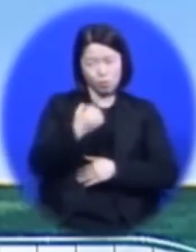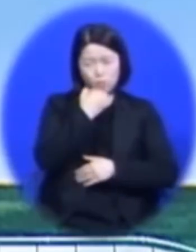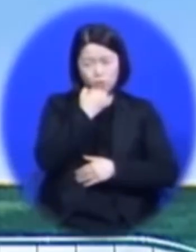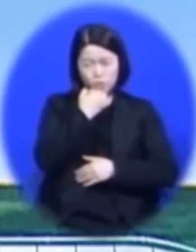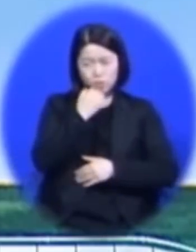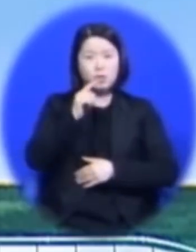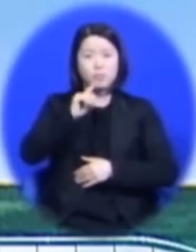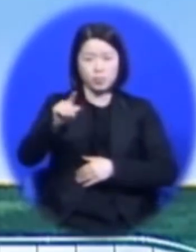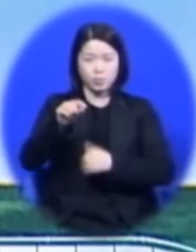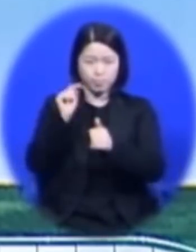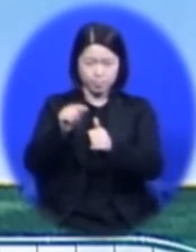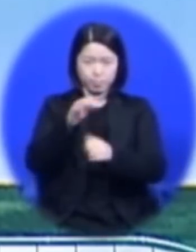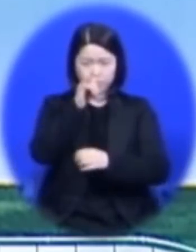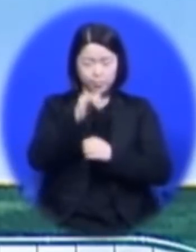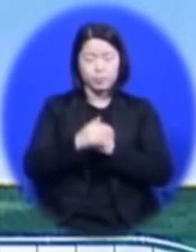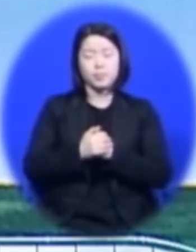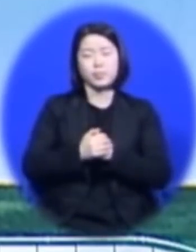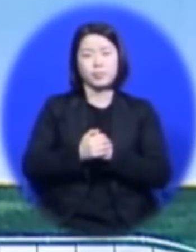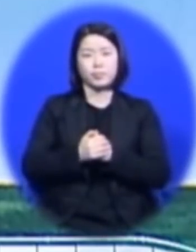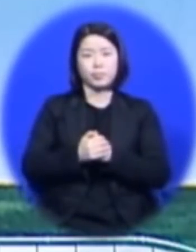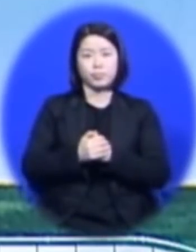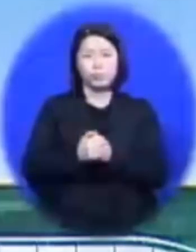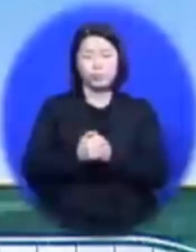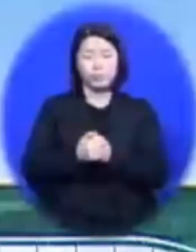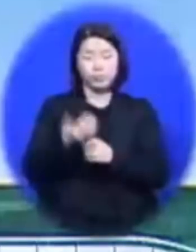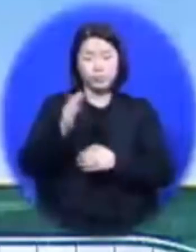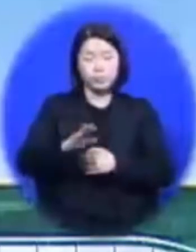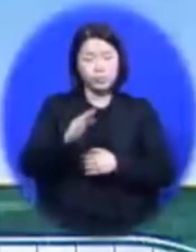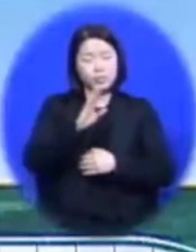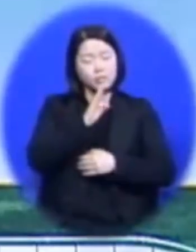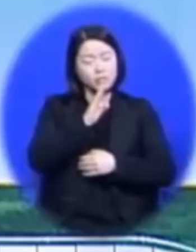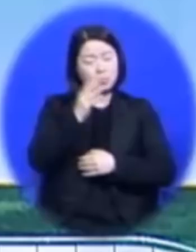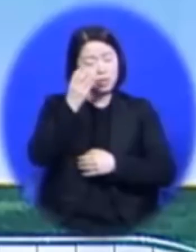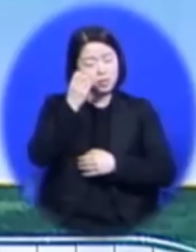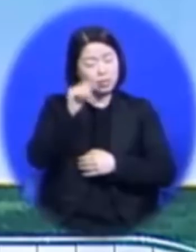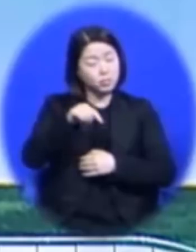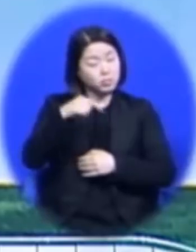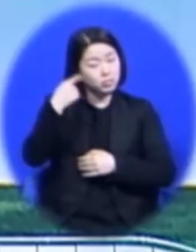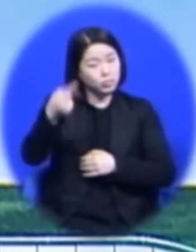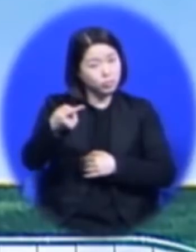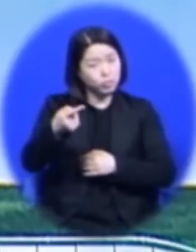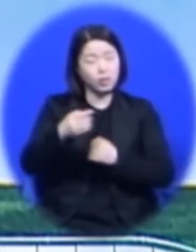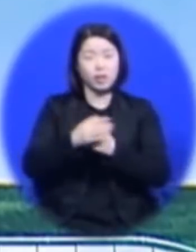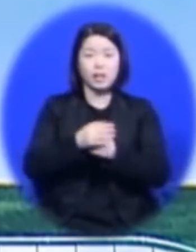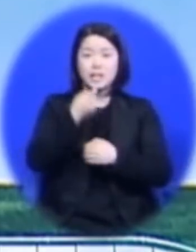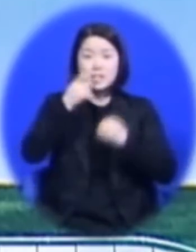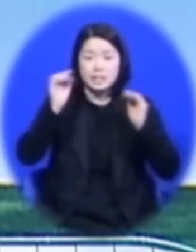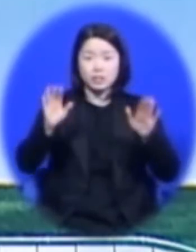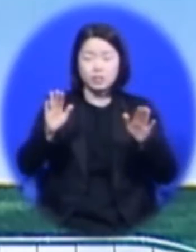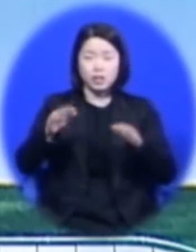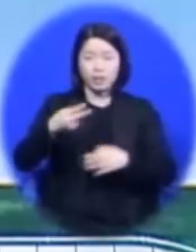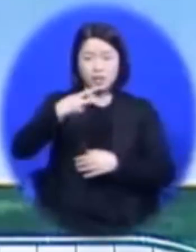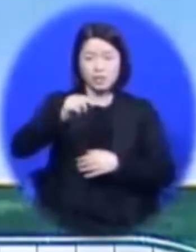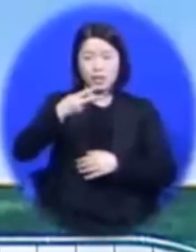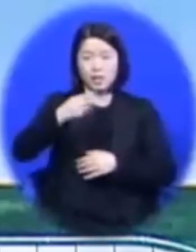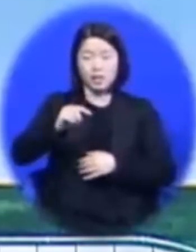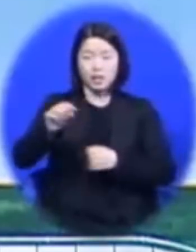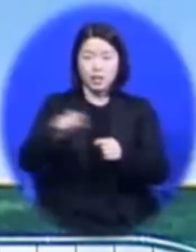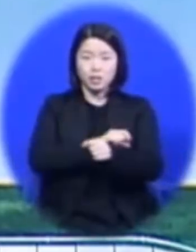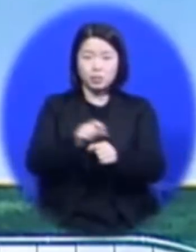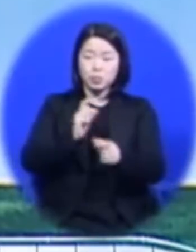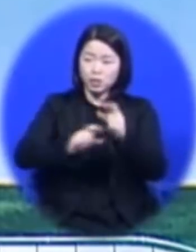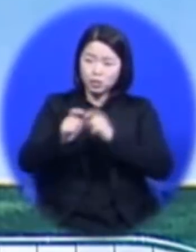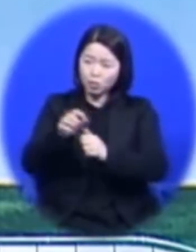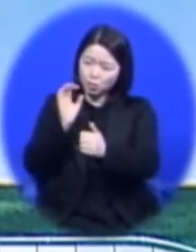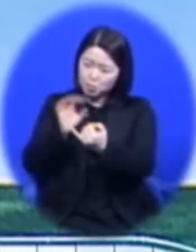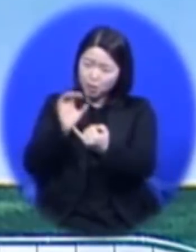분명히 지적을 하시라 그런데 참 이상한 것은 그 뒤에 천사가 사라를 무슨 특별히 더 책망